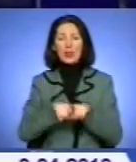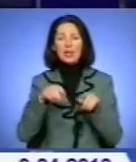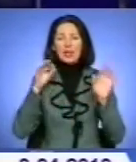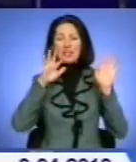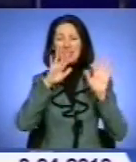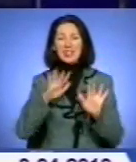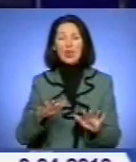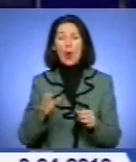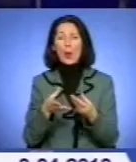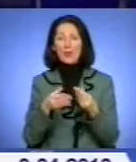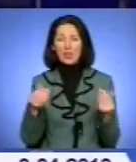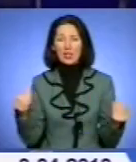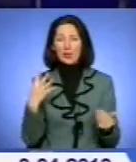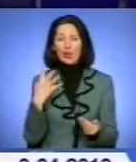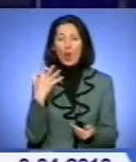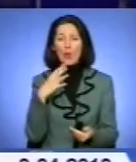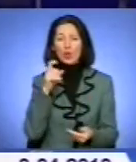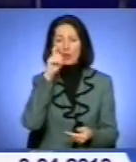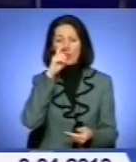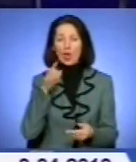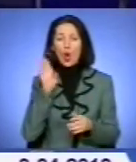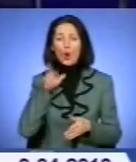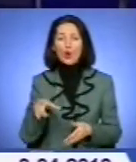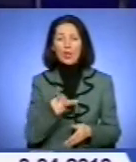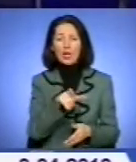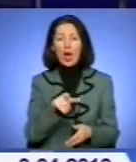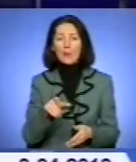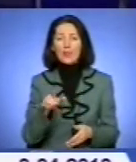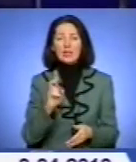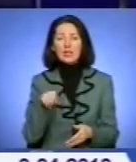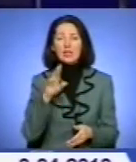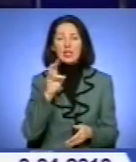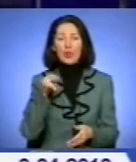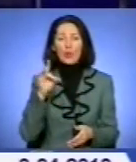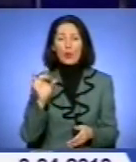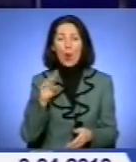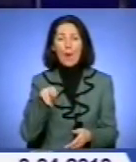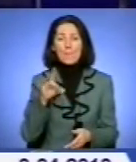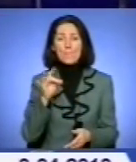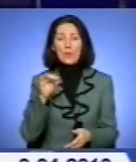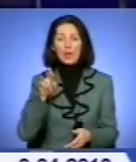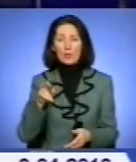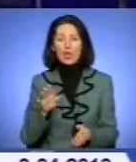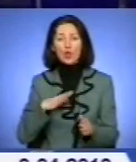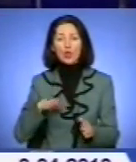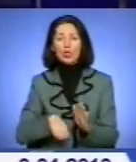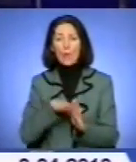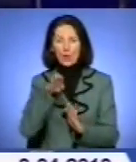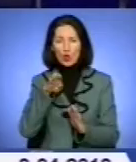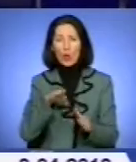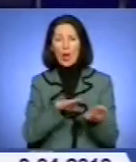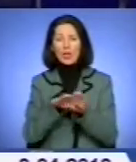сніготтаненням 4-5 квітня у ріках басейнів Дністра та Прип'яті очікується підйоми рівнів води на 0,3-1